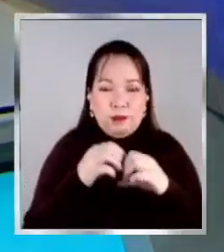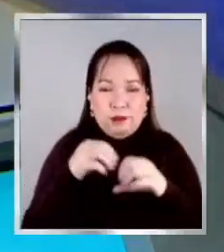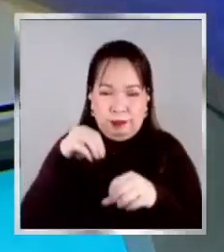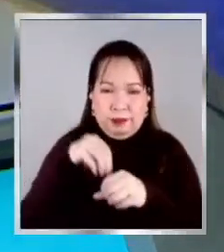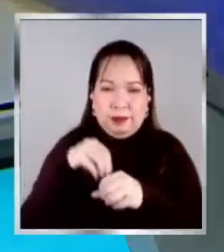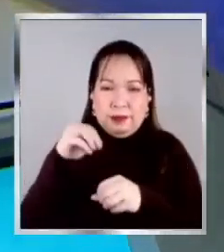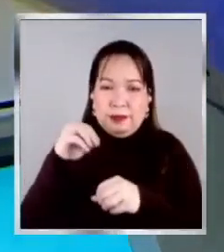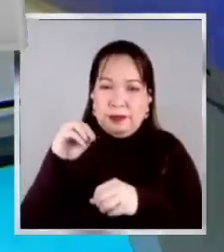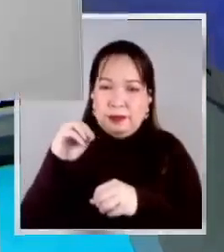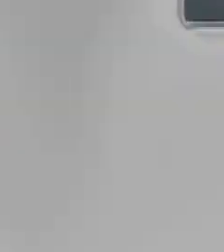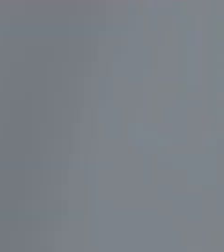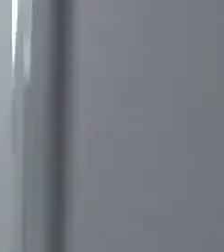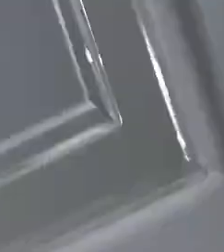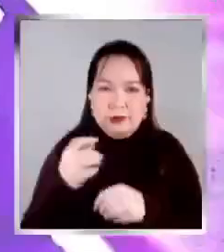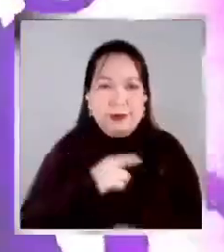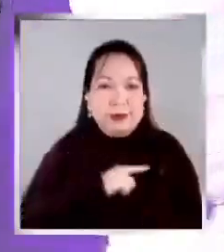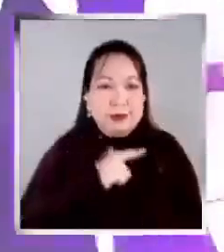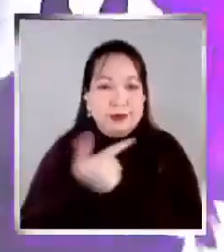ni Aubrey Carampel.